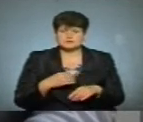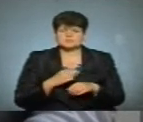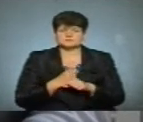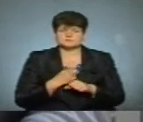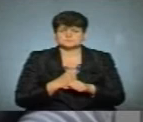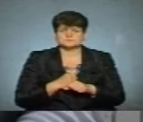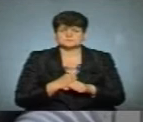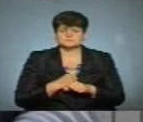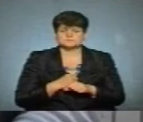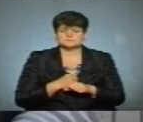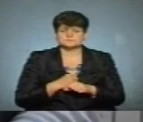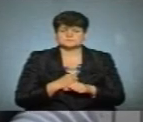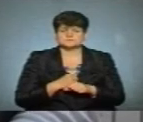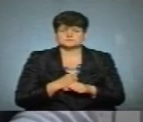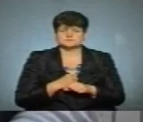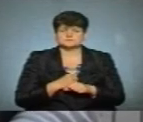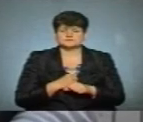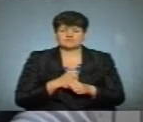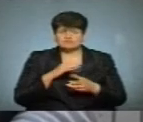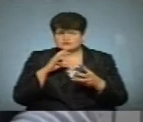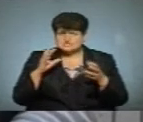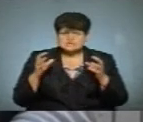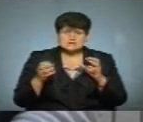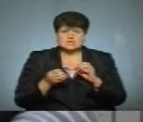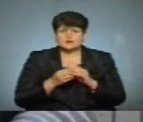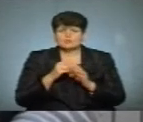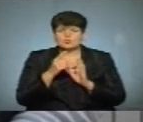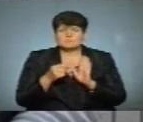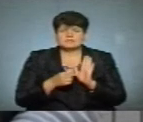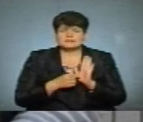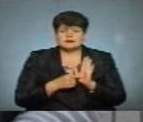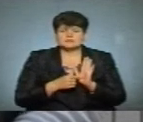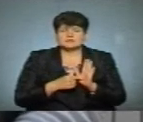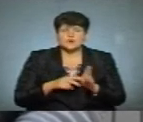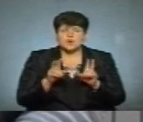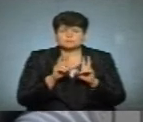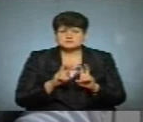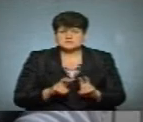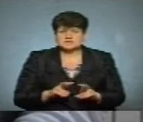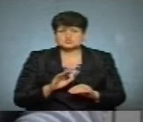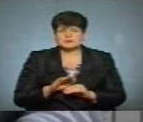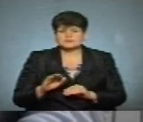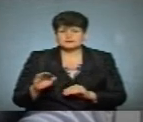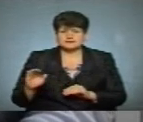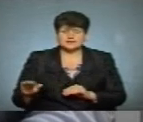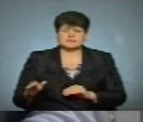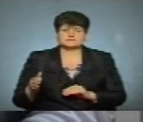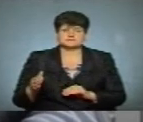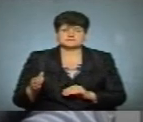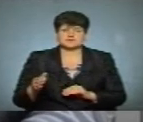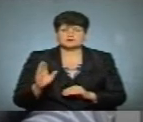проведемо. В цілому питання обстеження дітей та персоналу